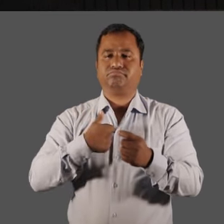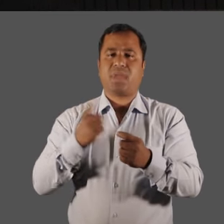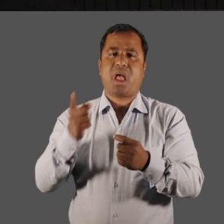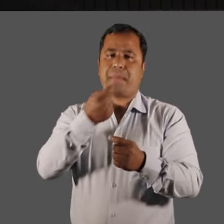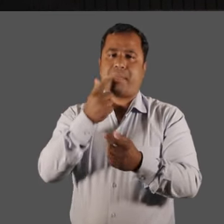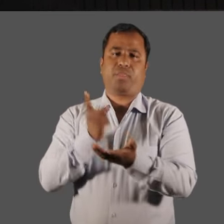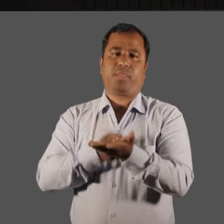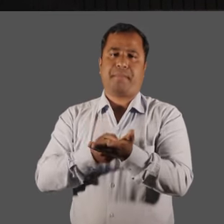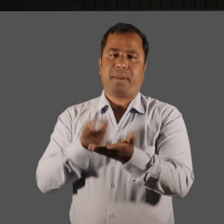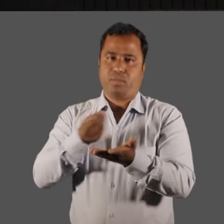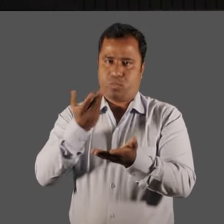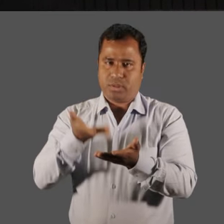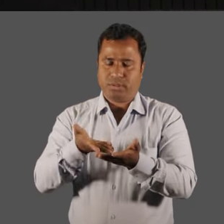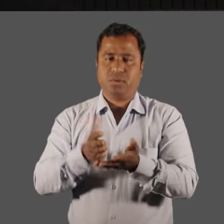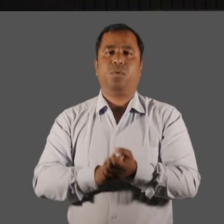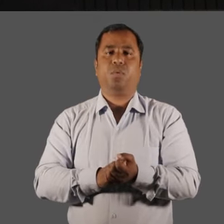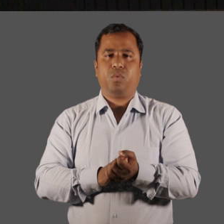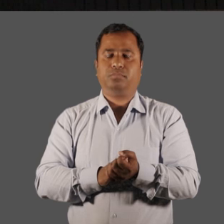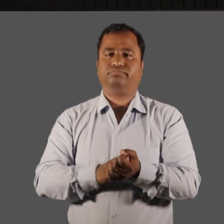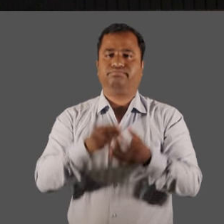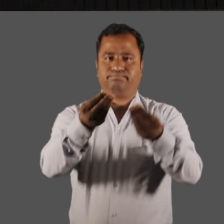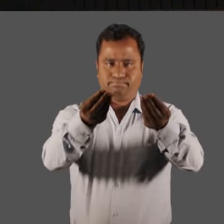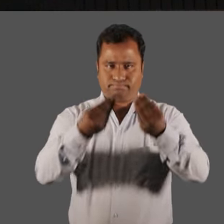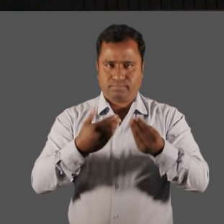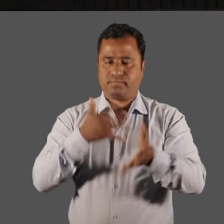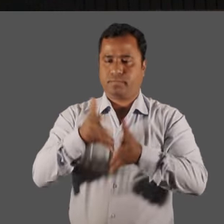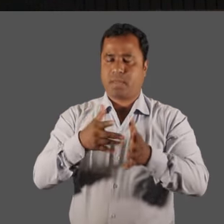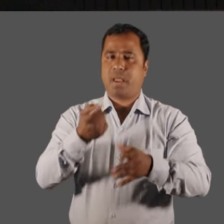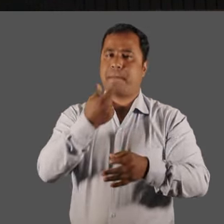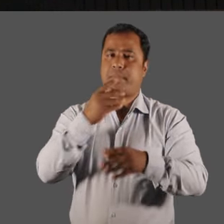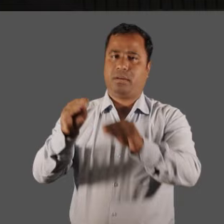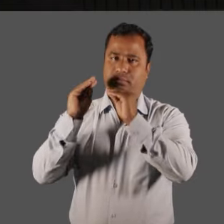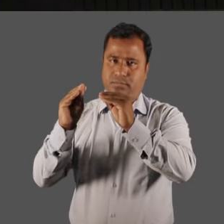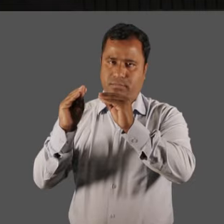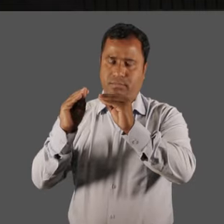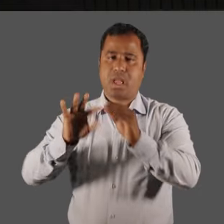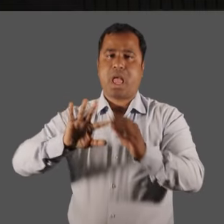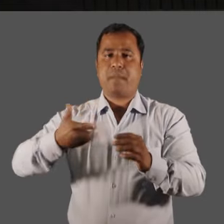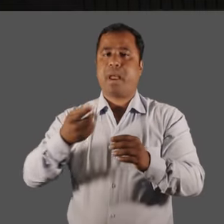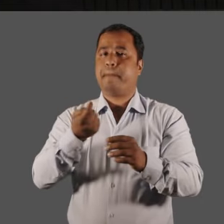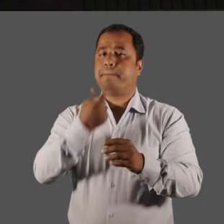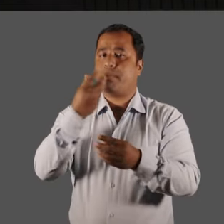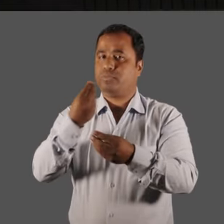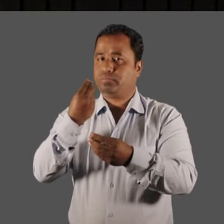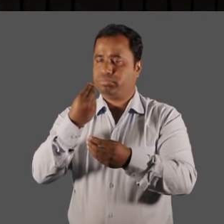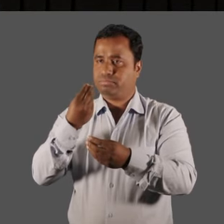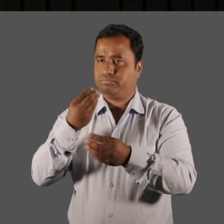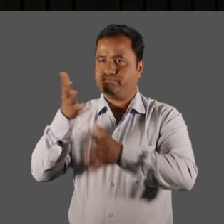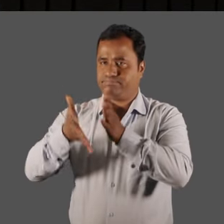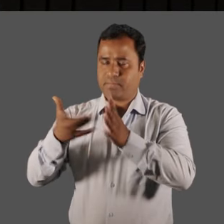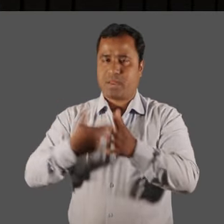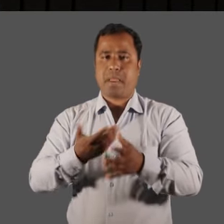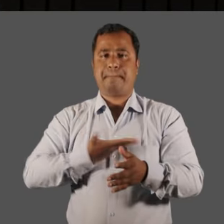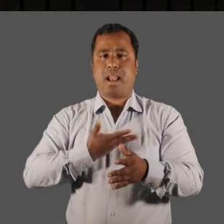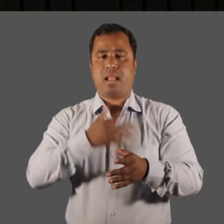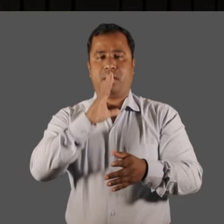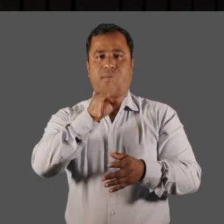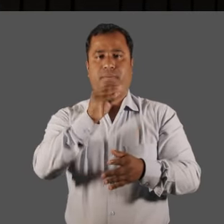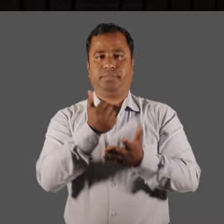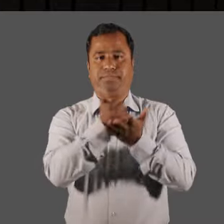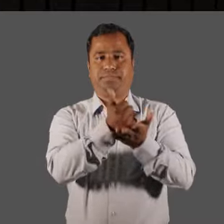বলেছি, বা তারা আমাকে যে ডিসিশনটা দিয়েছেন সেটা আমার বাবার কাছে আমাকে পৌঁছাতে হয়েছে। অর্থাৎ খুব ছোট থেকেই না, আসলে